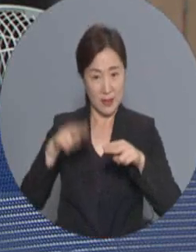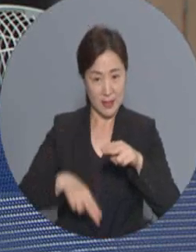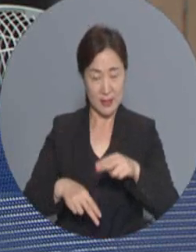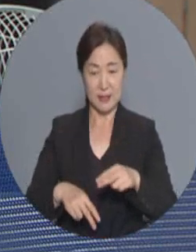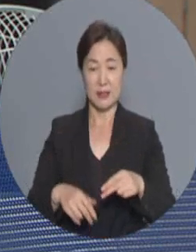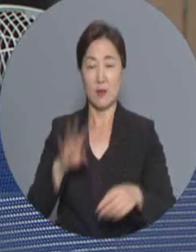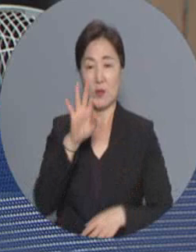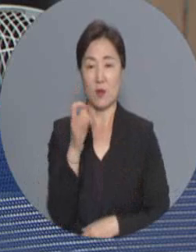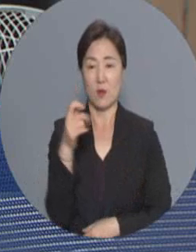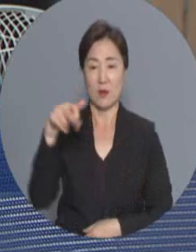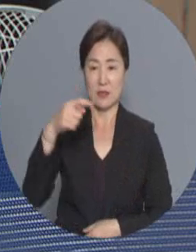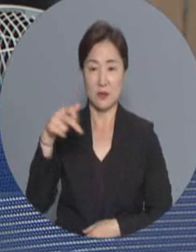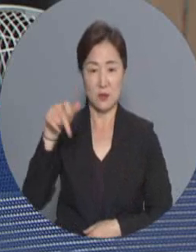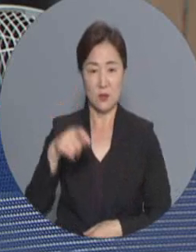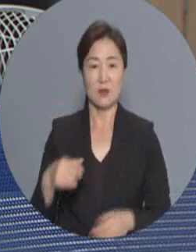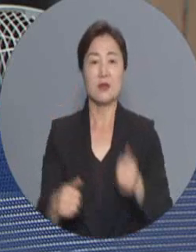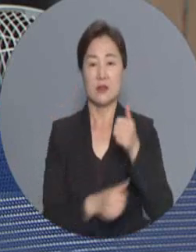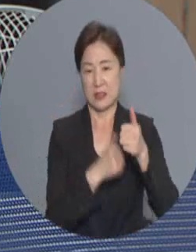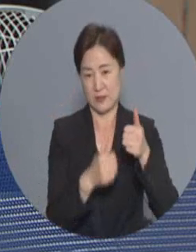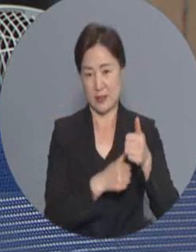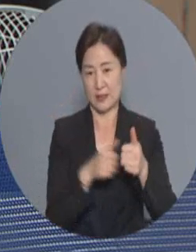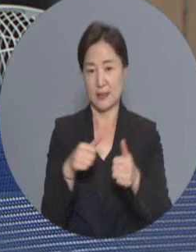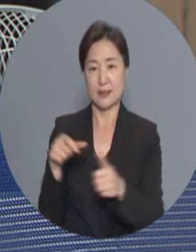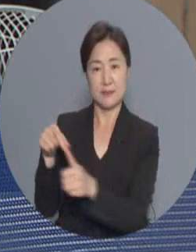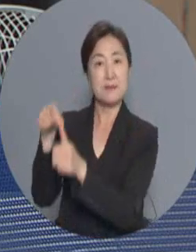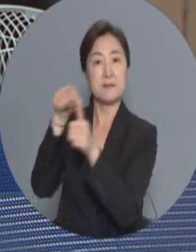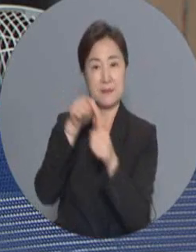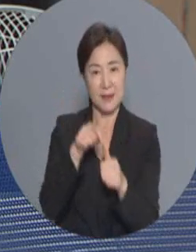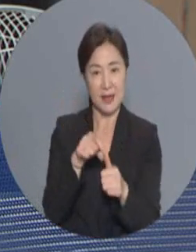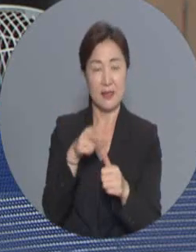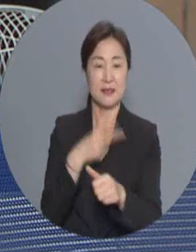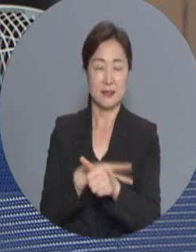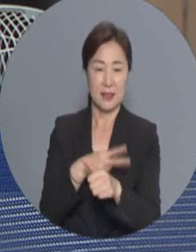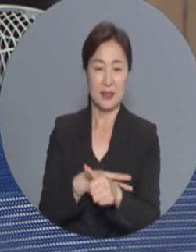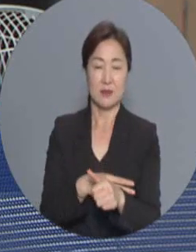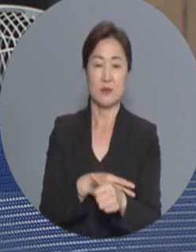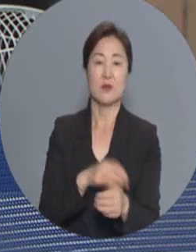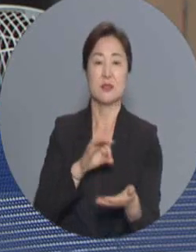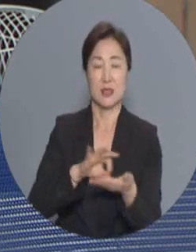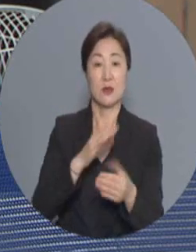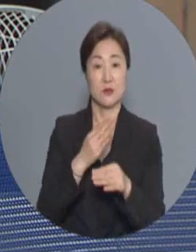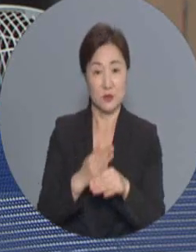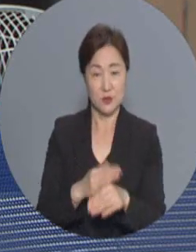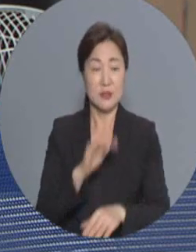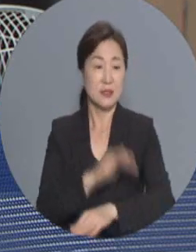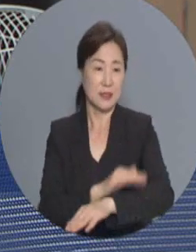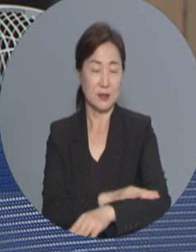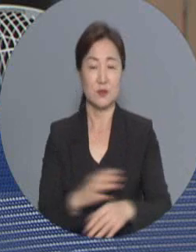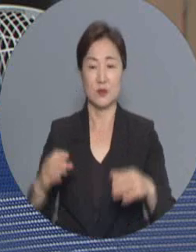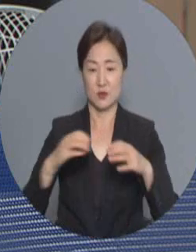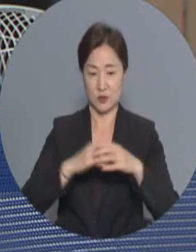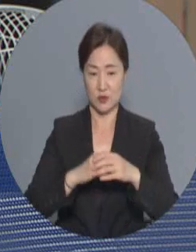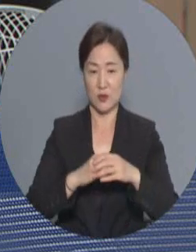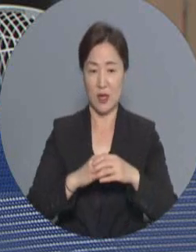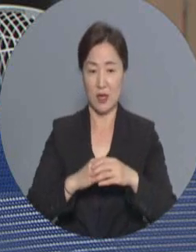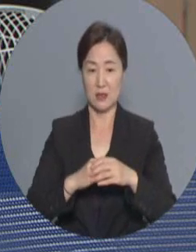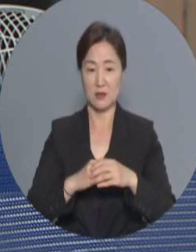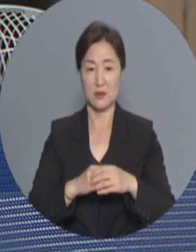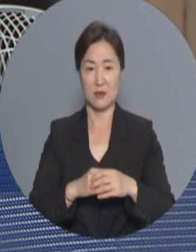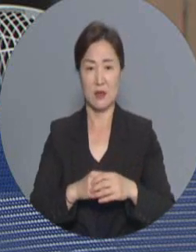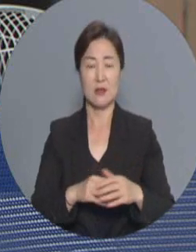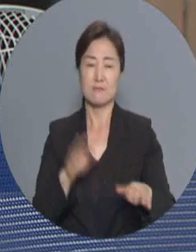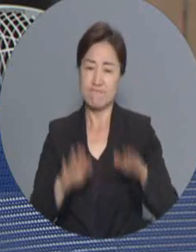이렇게 퇴직자분들을 강사로 초빙하고 또 이제 실습을 좀 추가해서 그런 부분을